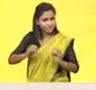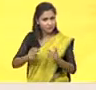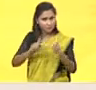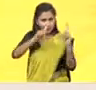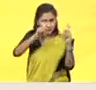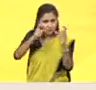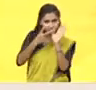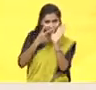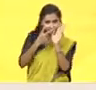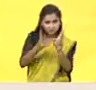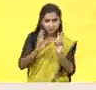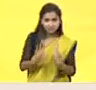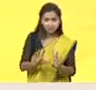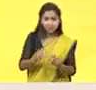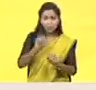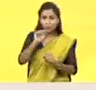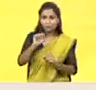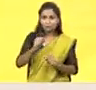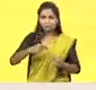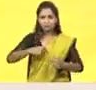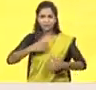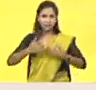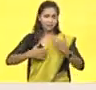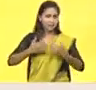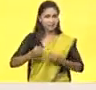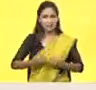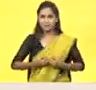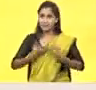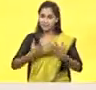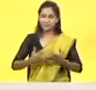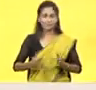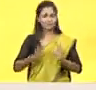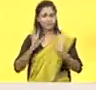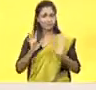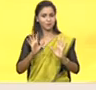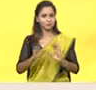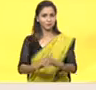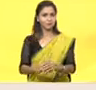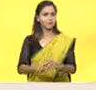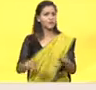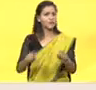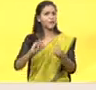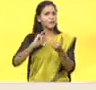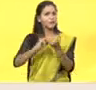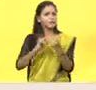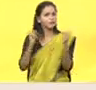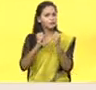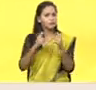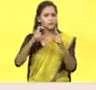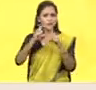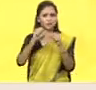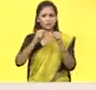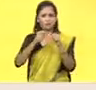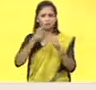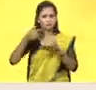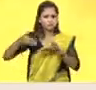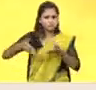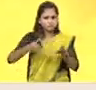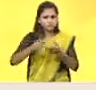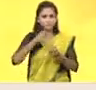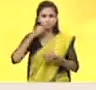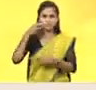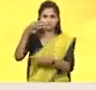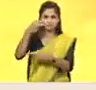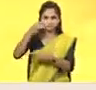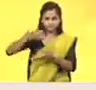देखा, उसका मन खुशी से झूम उठा। श्रीनगर के डल लेक में भी तिरंगा